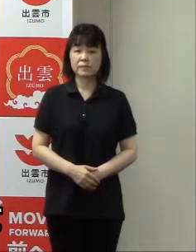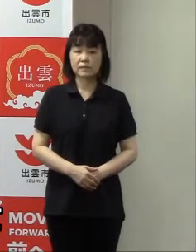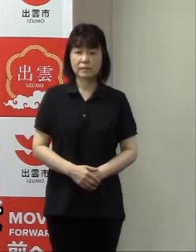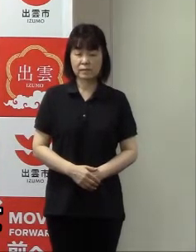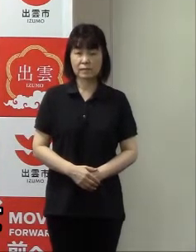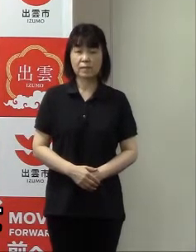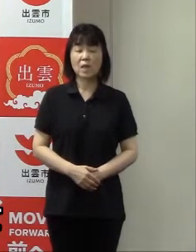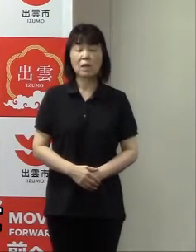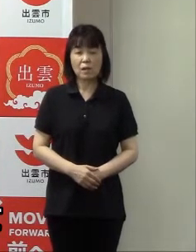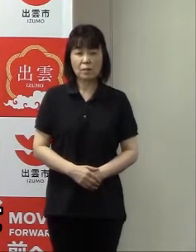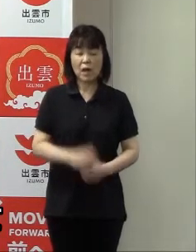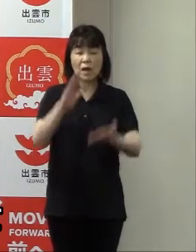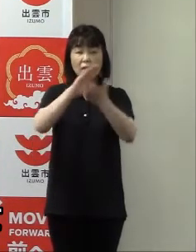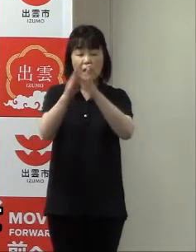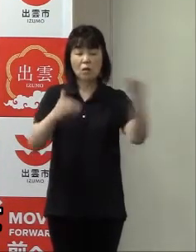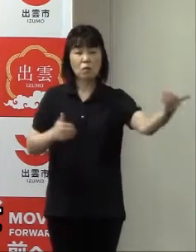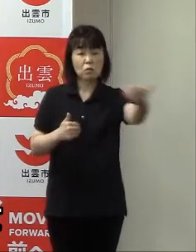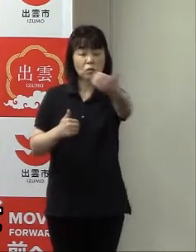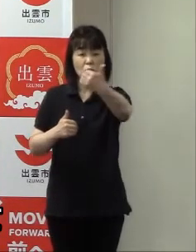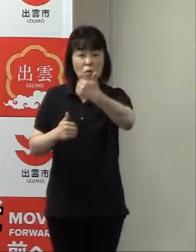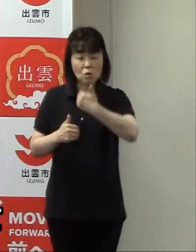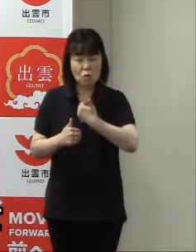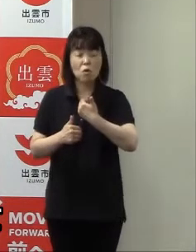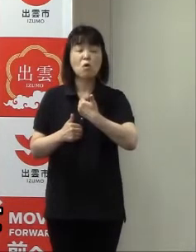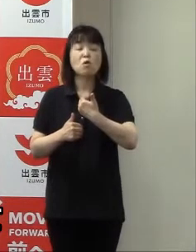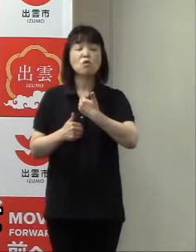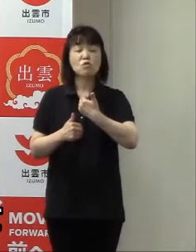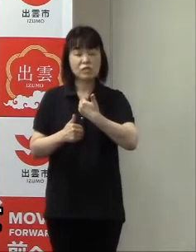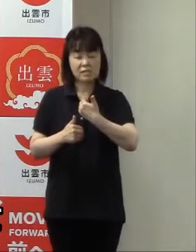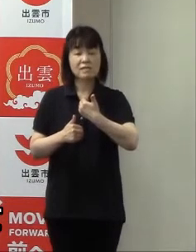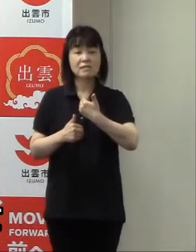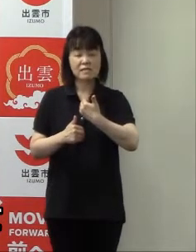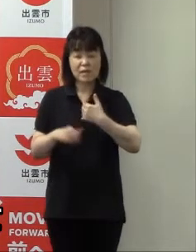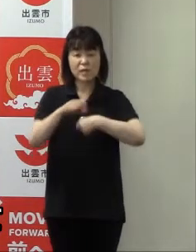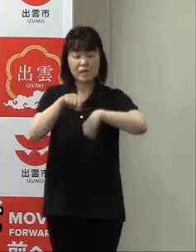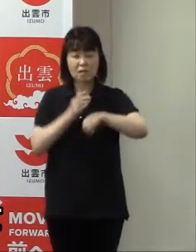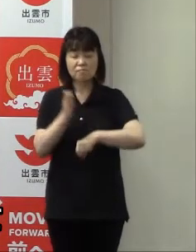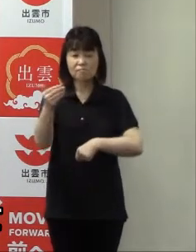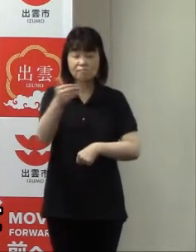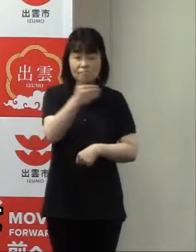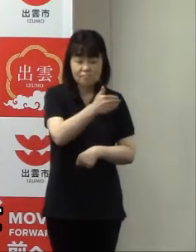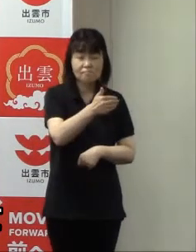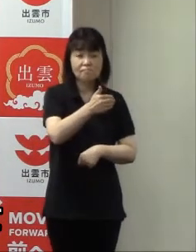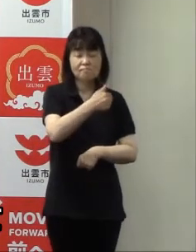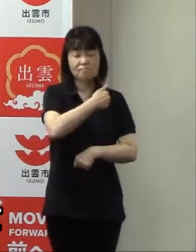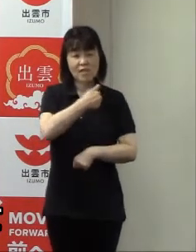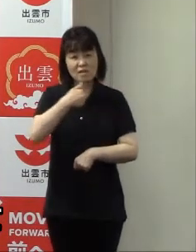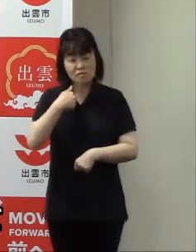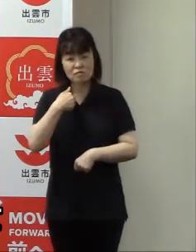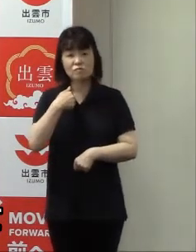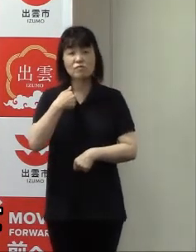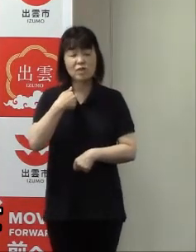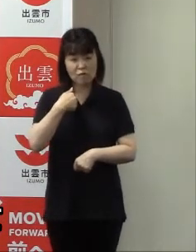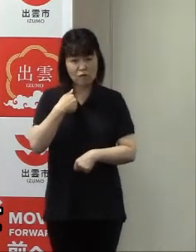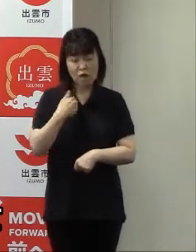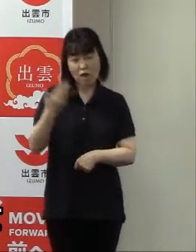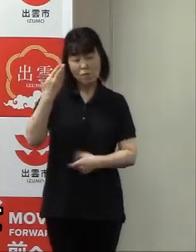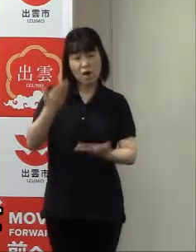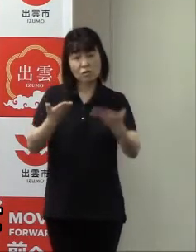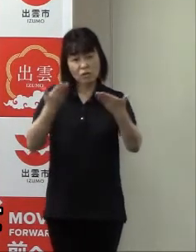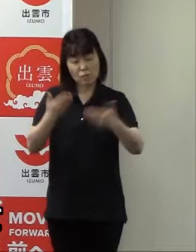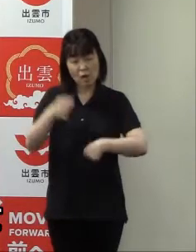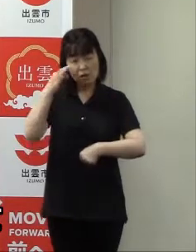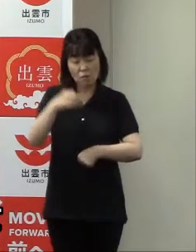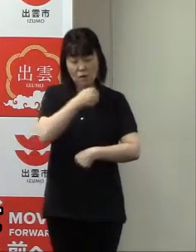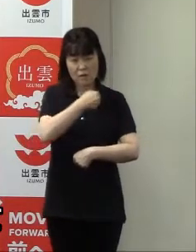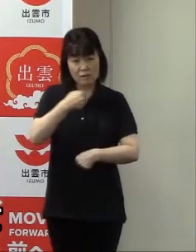間接的ではありますけれども、県を通して3市の意見が反映できる点においては一定の評価はできると考えていますけれども、これ